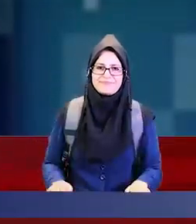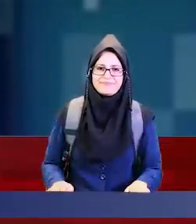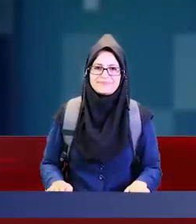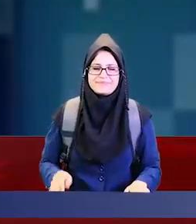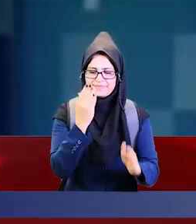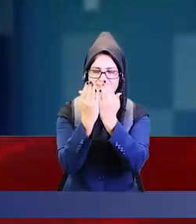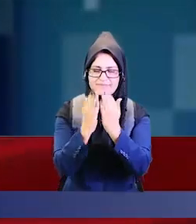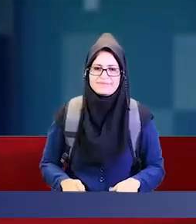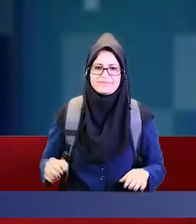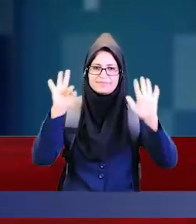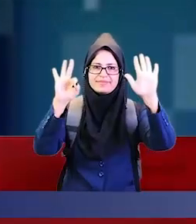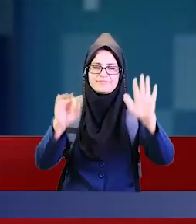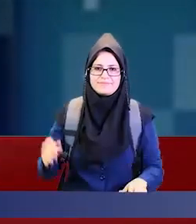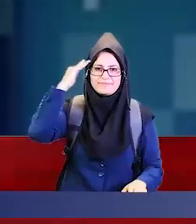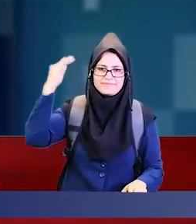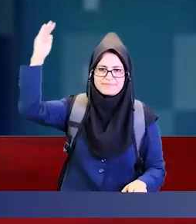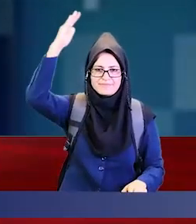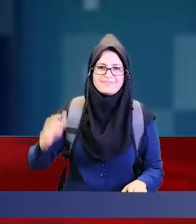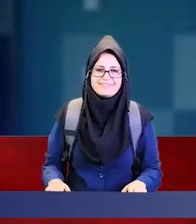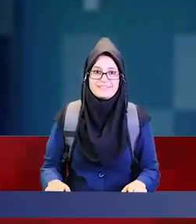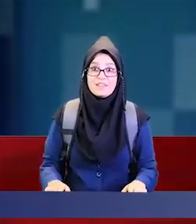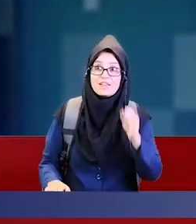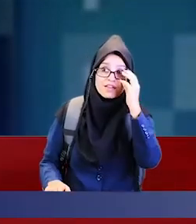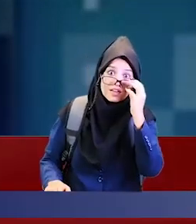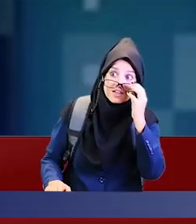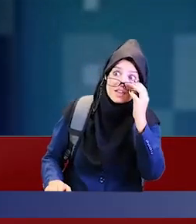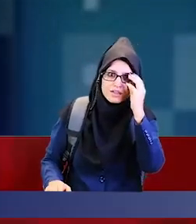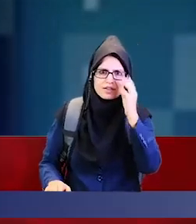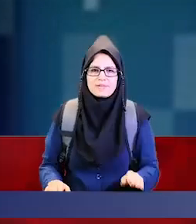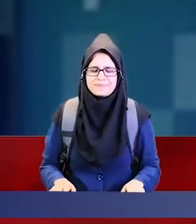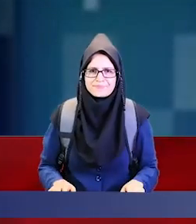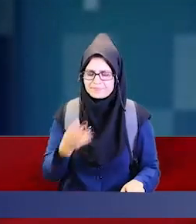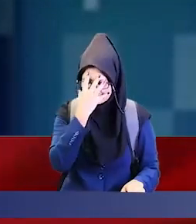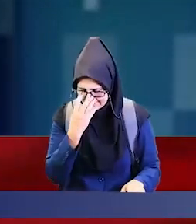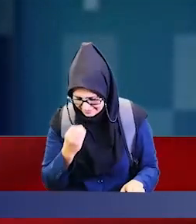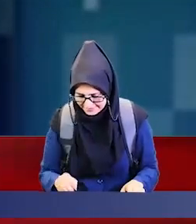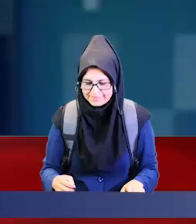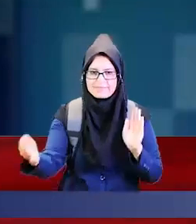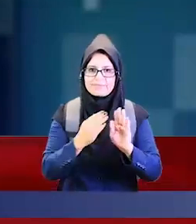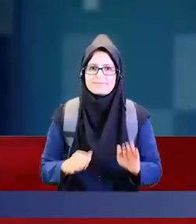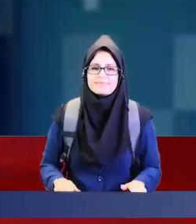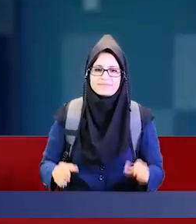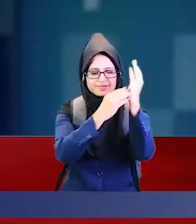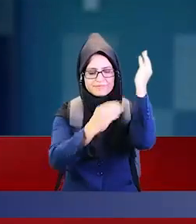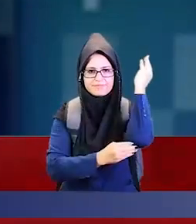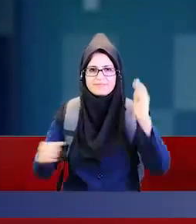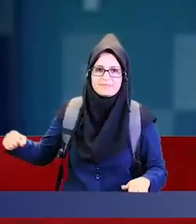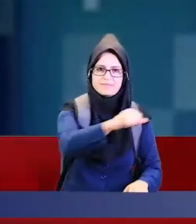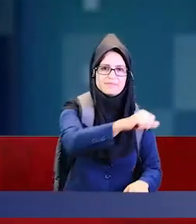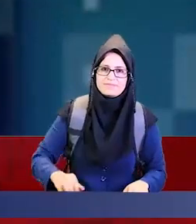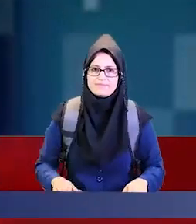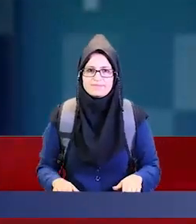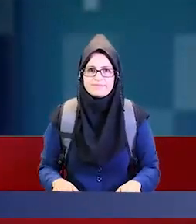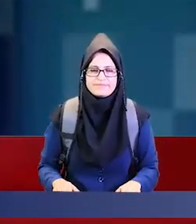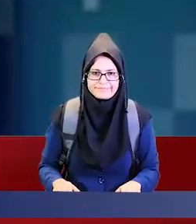به مدرسه و دهه 80 ها به دانشگاه داغ این مصیبت وارده را تا دسته به ما وارد